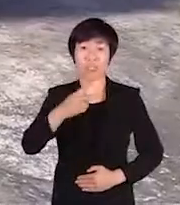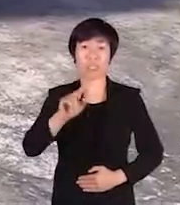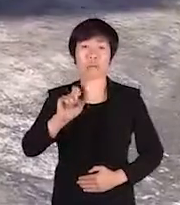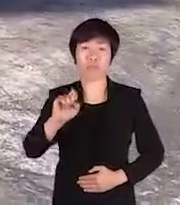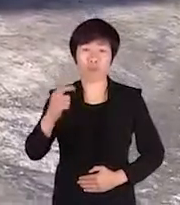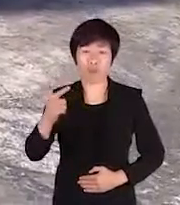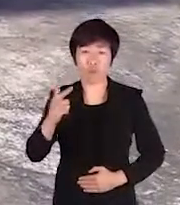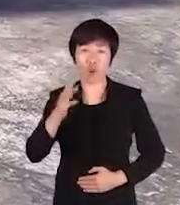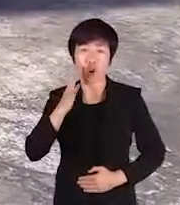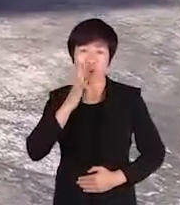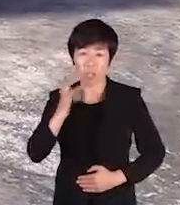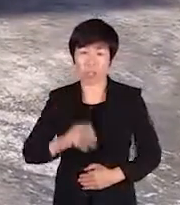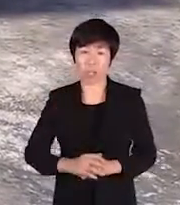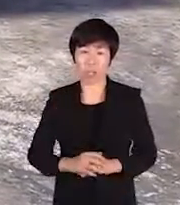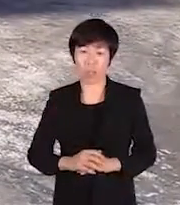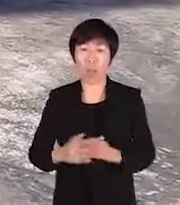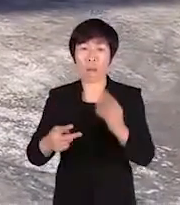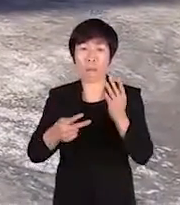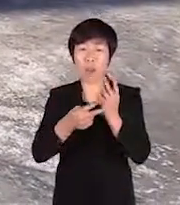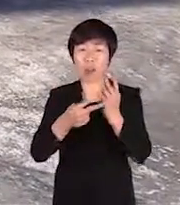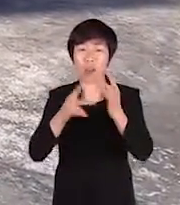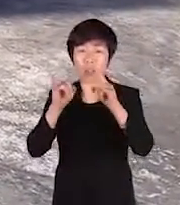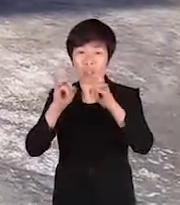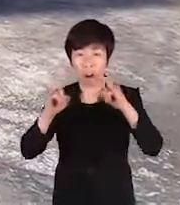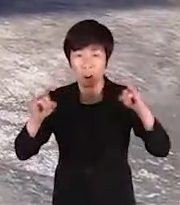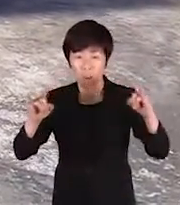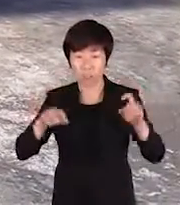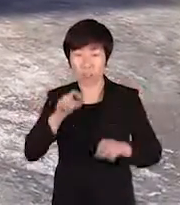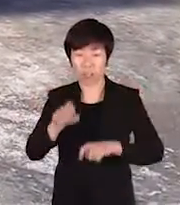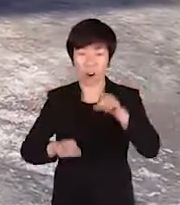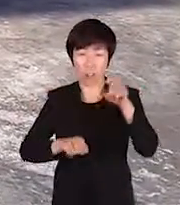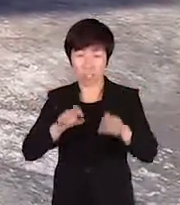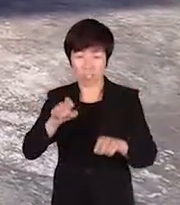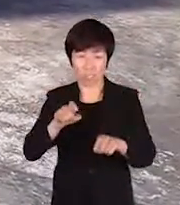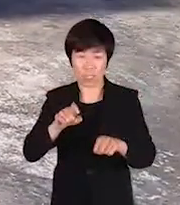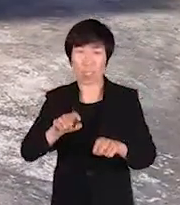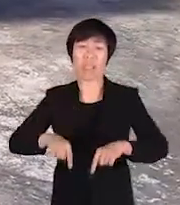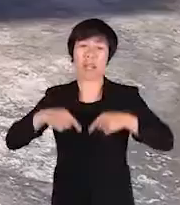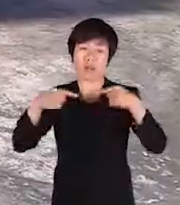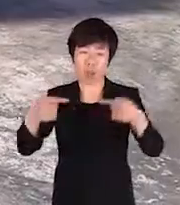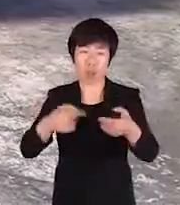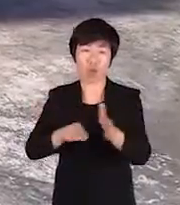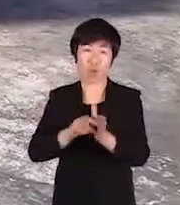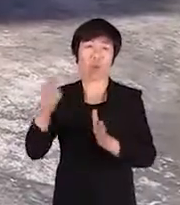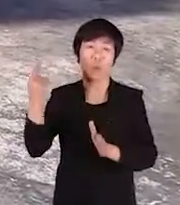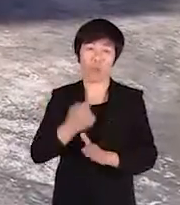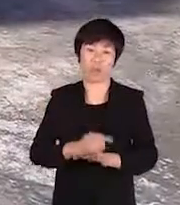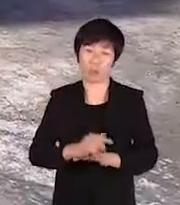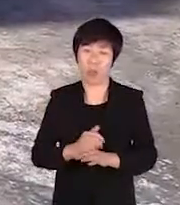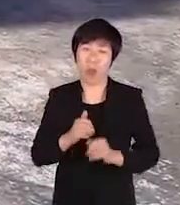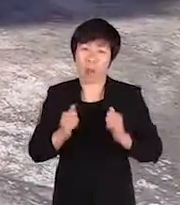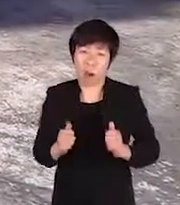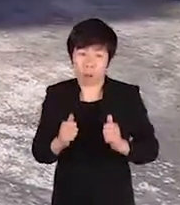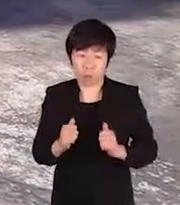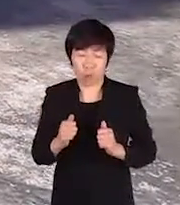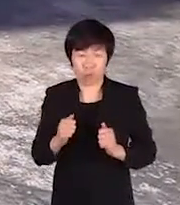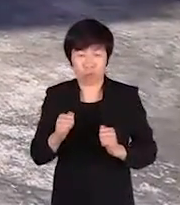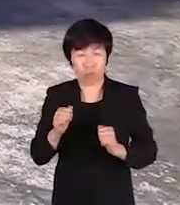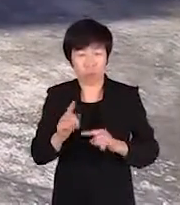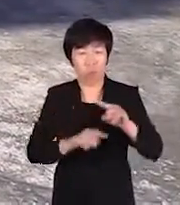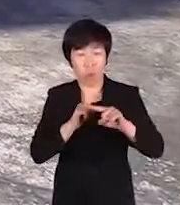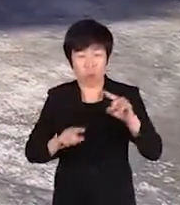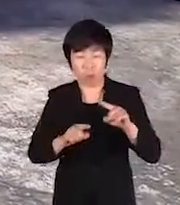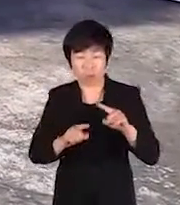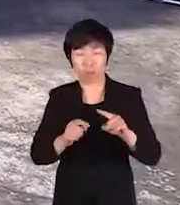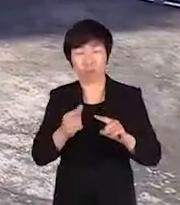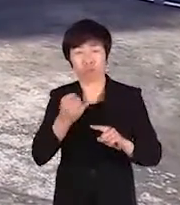2016 울산 경상좌도 병영성 걷기 대회 출전하려고 왔습니다. 이 마라톤 대회 하면 익숙한데 왠지